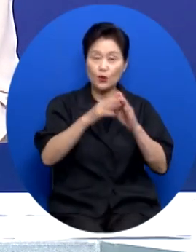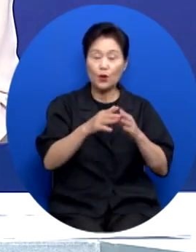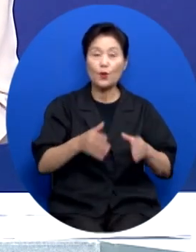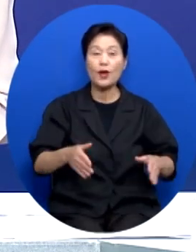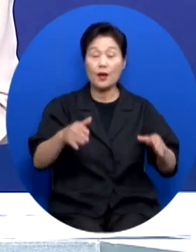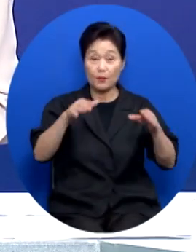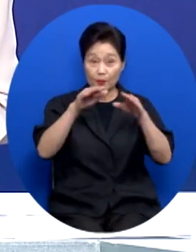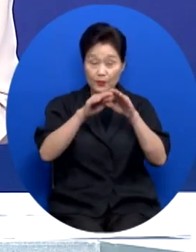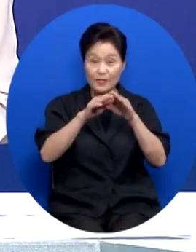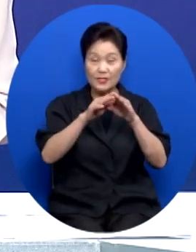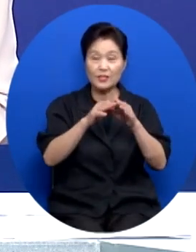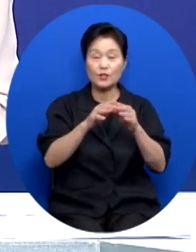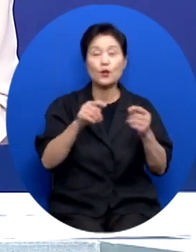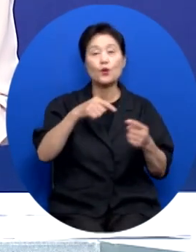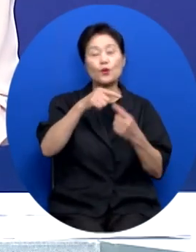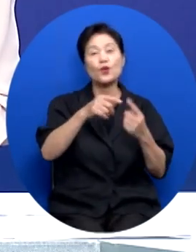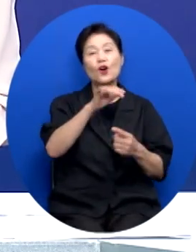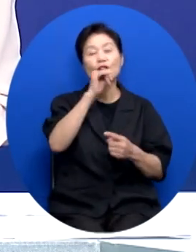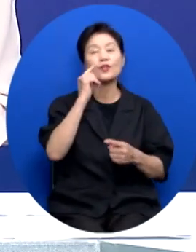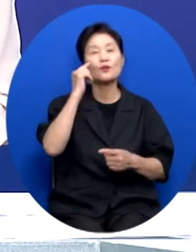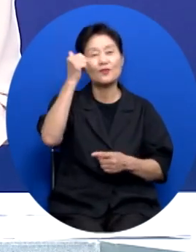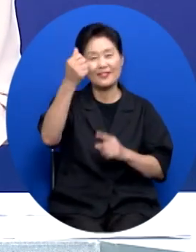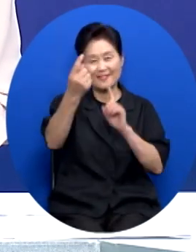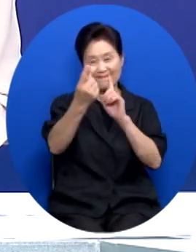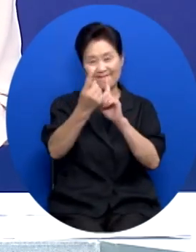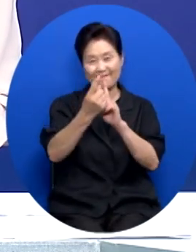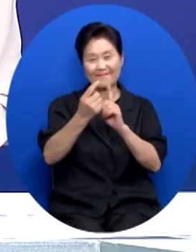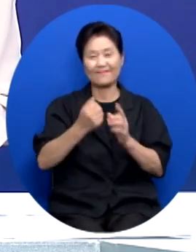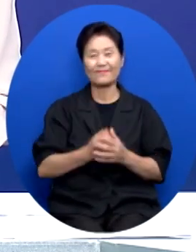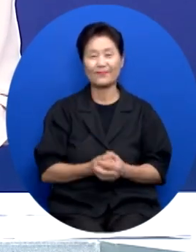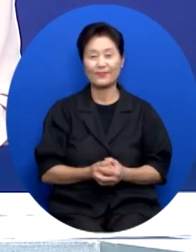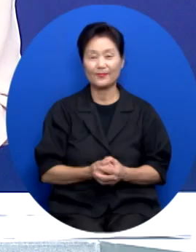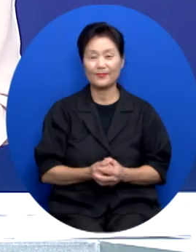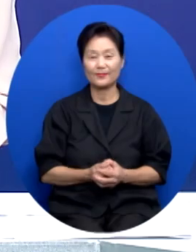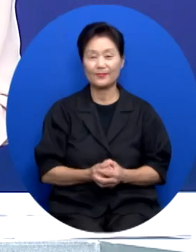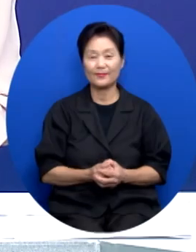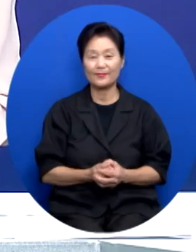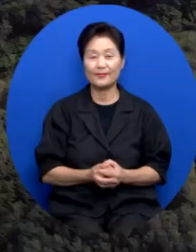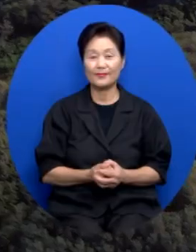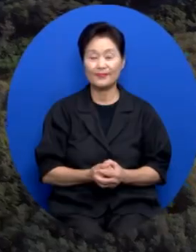예수님의 사랑을 전하고 있는 목회자를 만나고 왔습니다. 최대진 기자입니다.